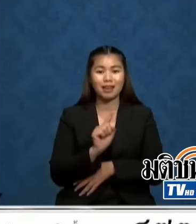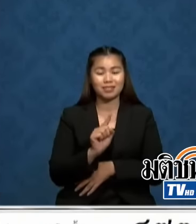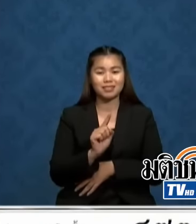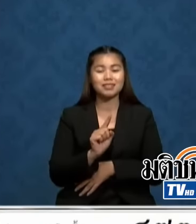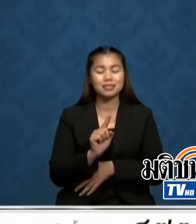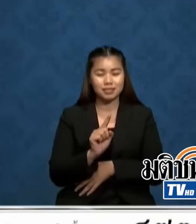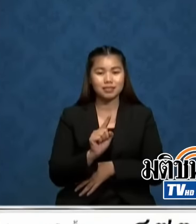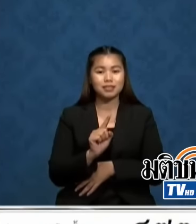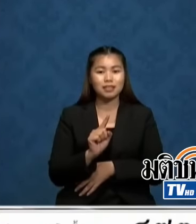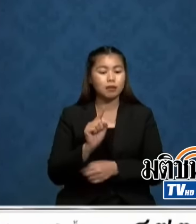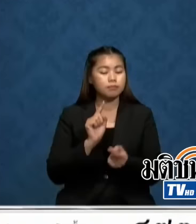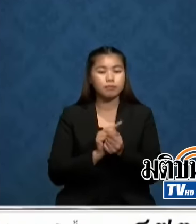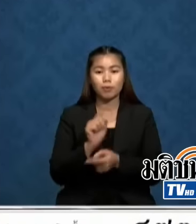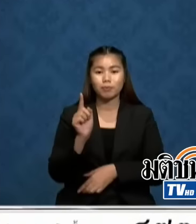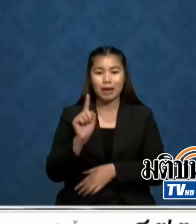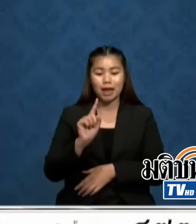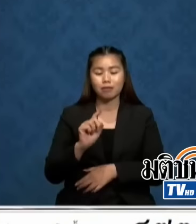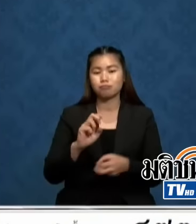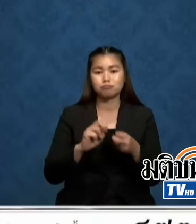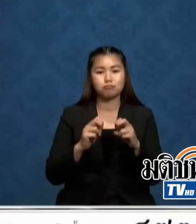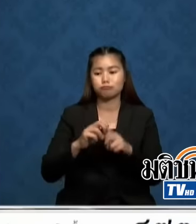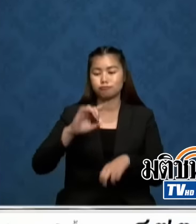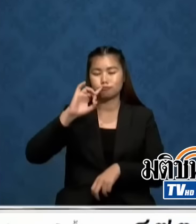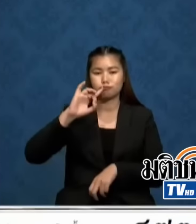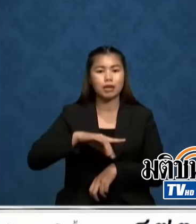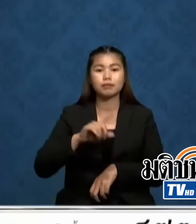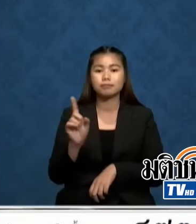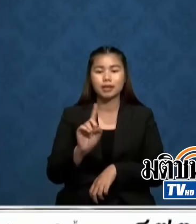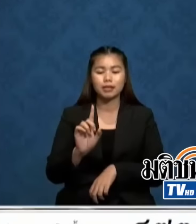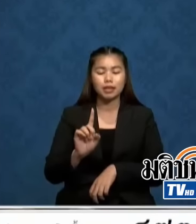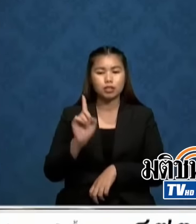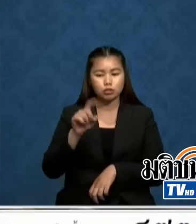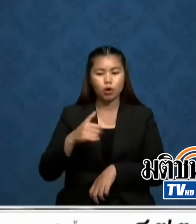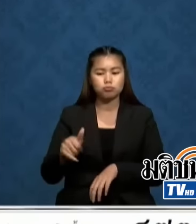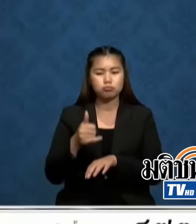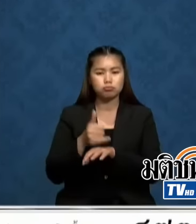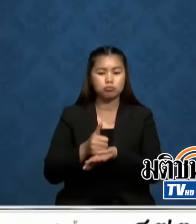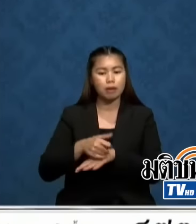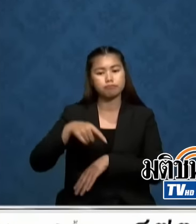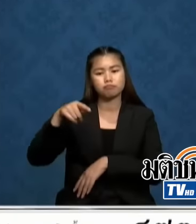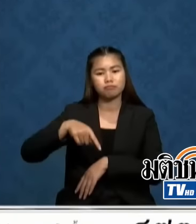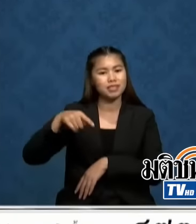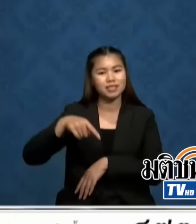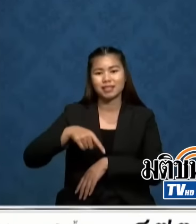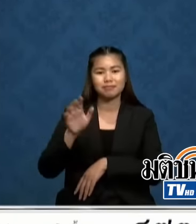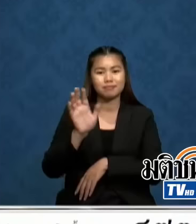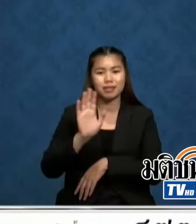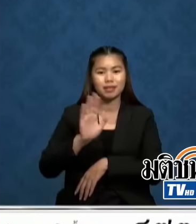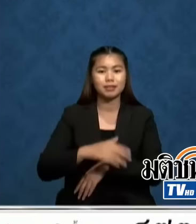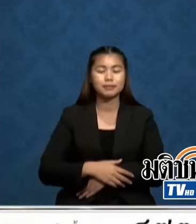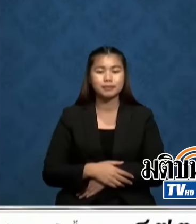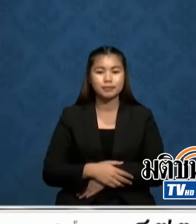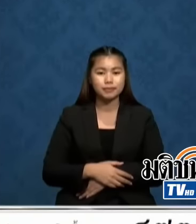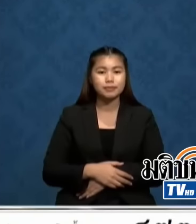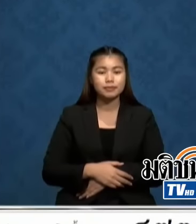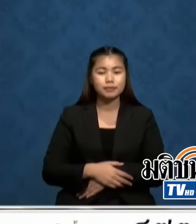ไม่ได้เป็นสถานการณ์ที่เป็นวิกฤตจนจำเป็นต้องเข้ามามีอำนาจพิเศษนี้อย่างแน่นอนครับ